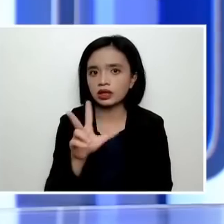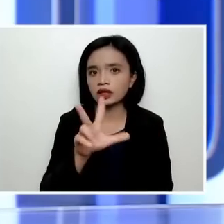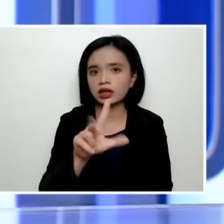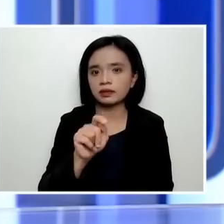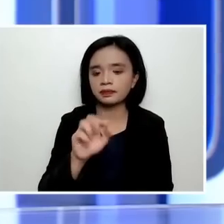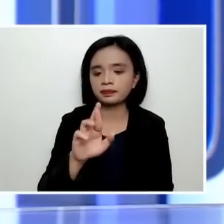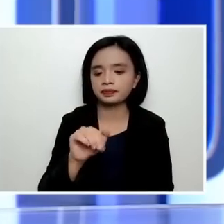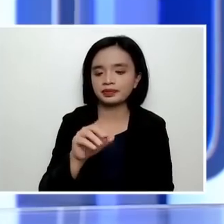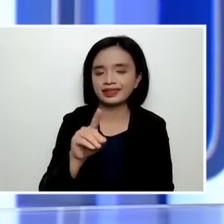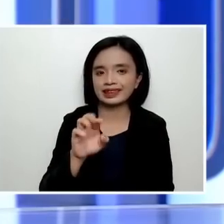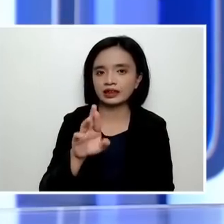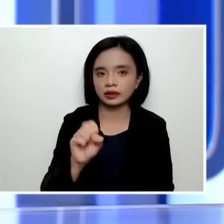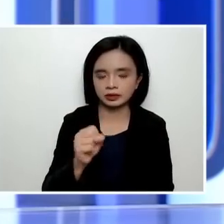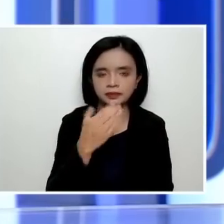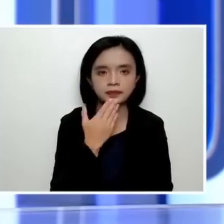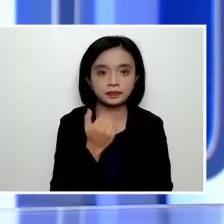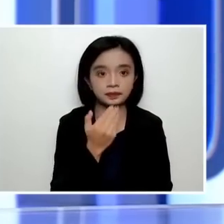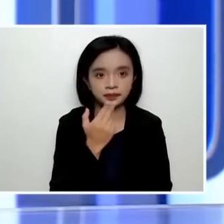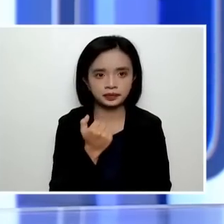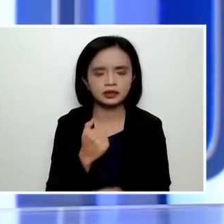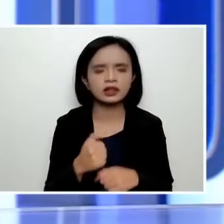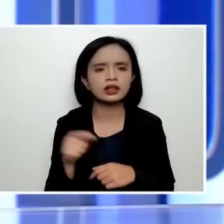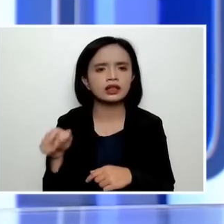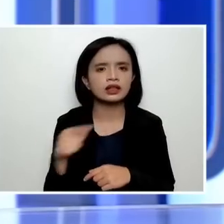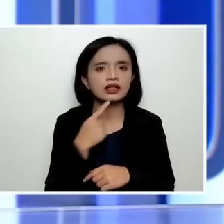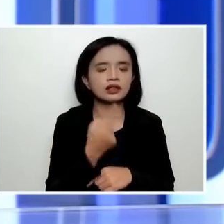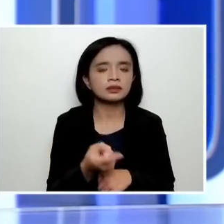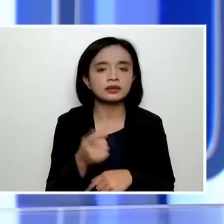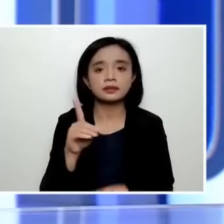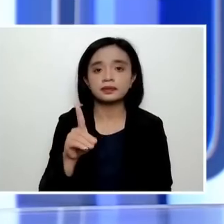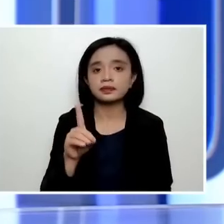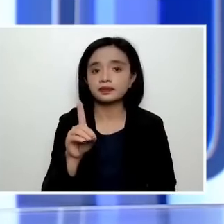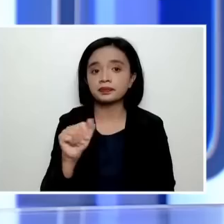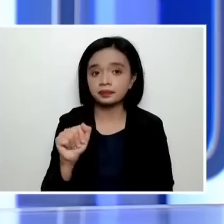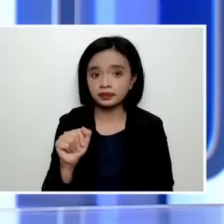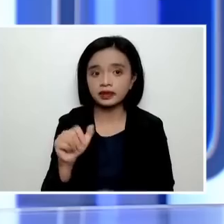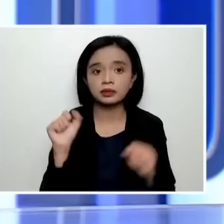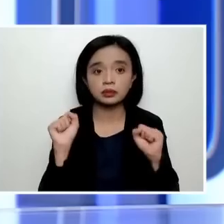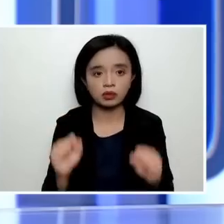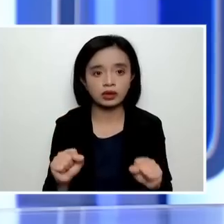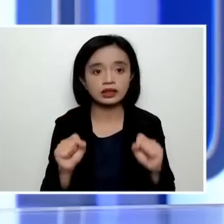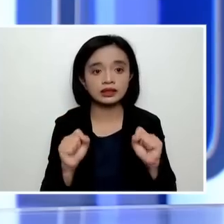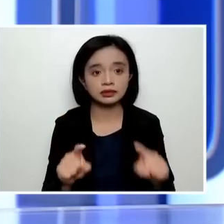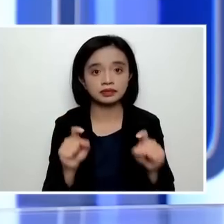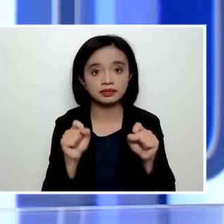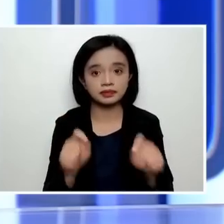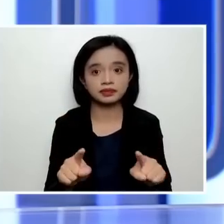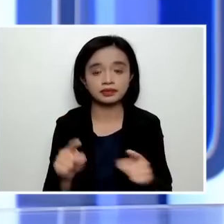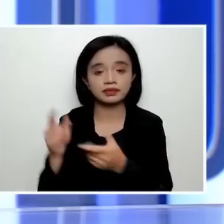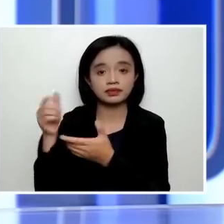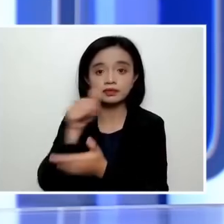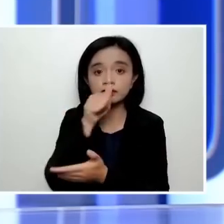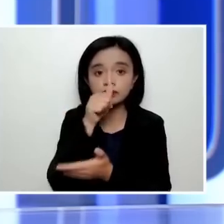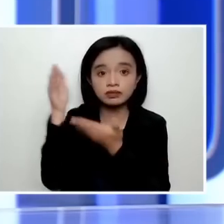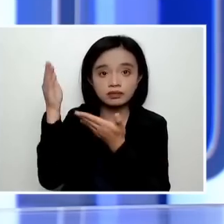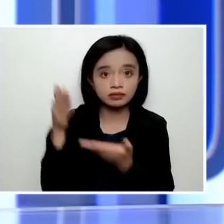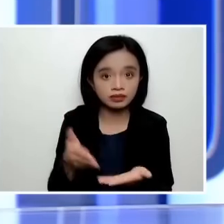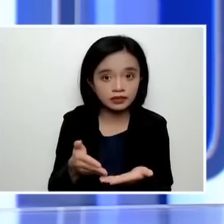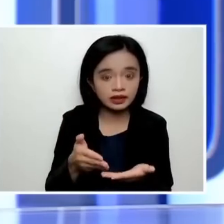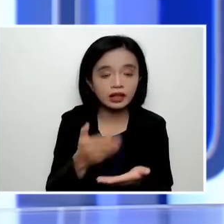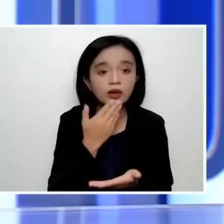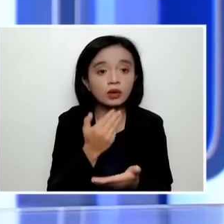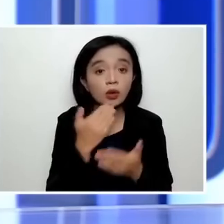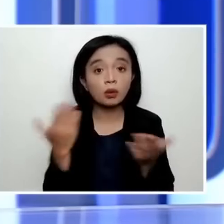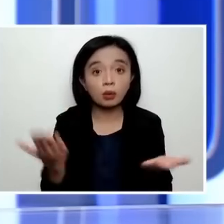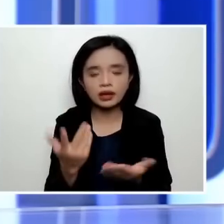asukal. Samantala, nanindigan naman ng Department of Agriculture na pwedeng ibenta ang smuggled na asukal sa Kadiwa.